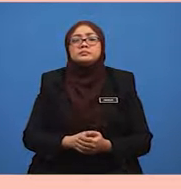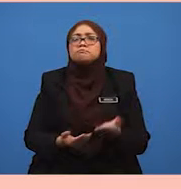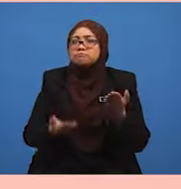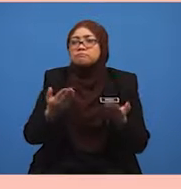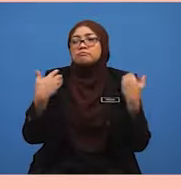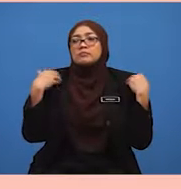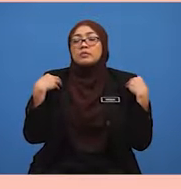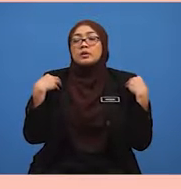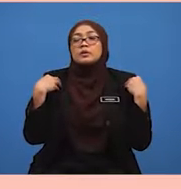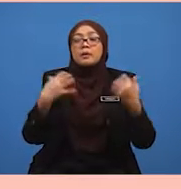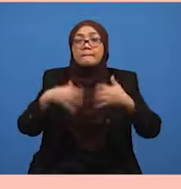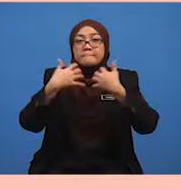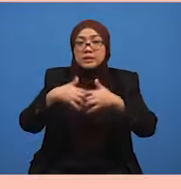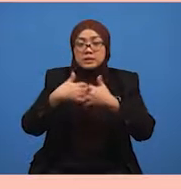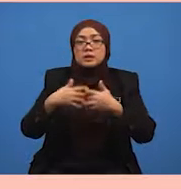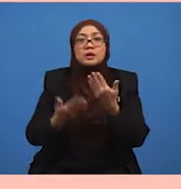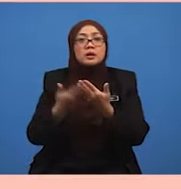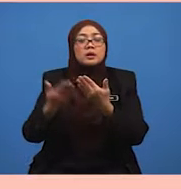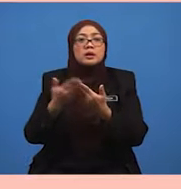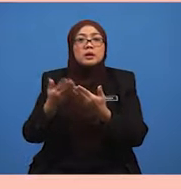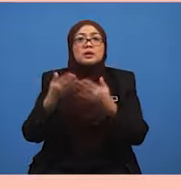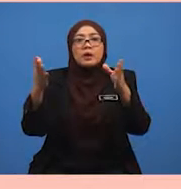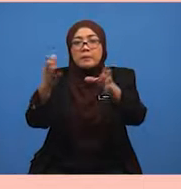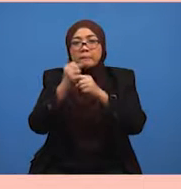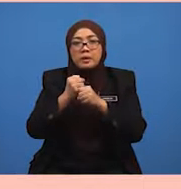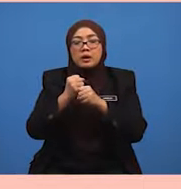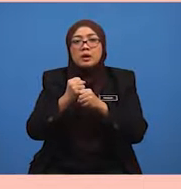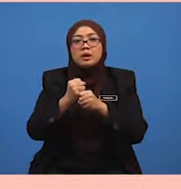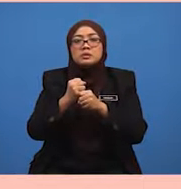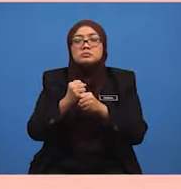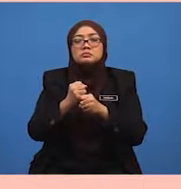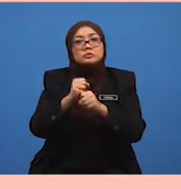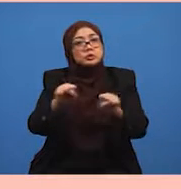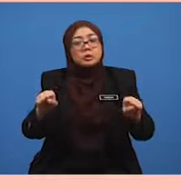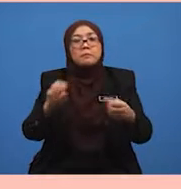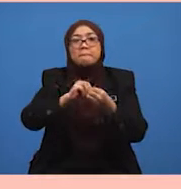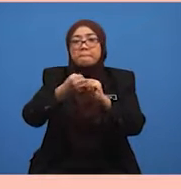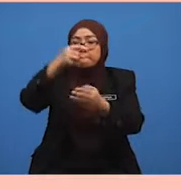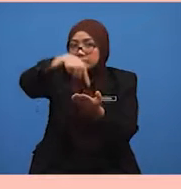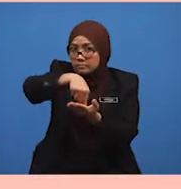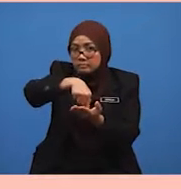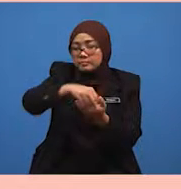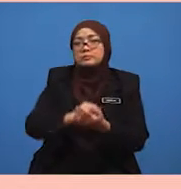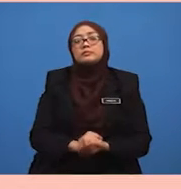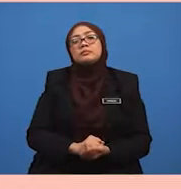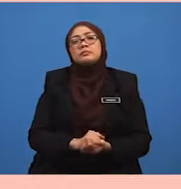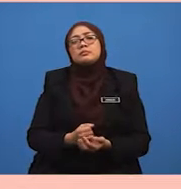dapat menyelesaikan masalah ini. Adakah kamu tengah fikir apa yang saya tengah